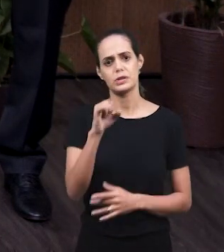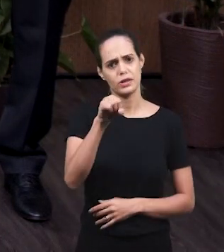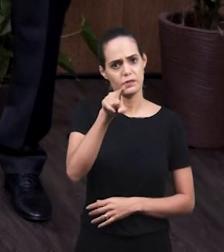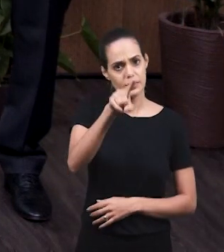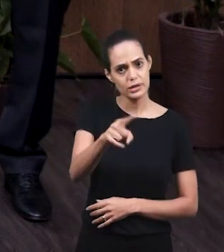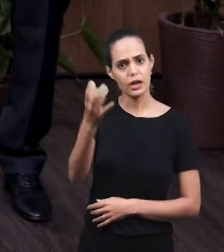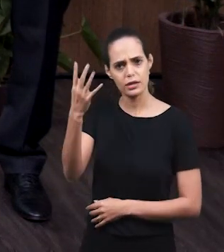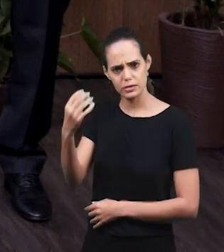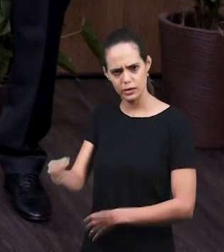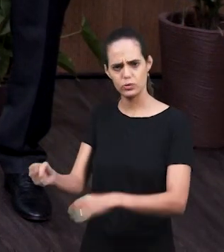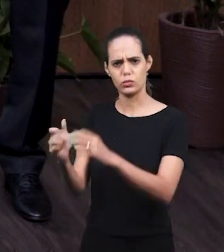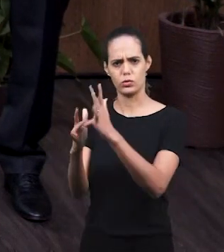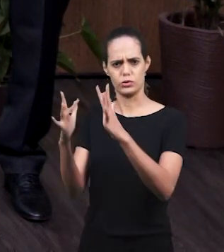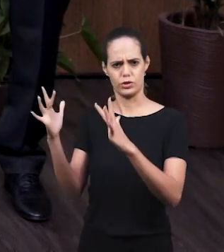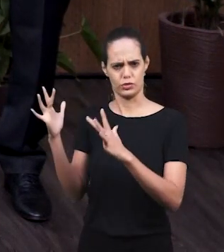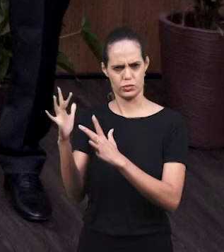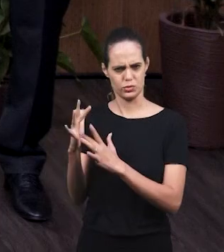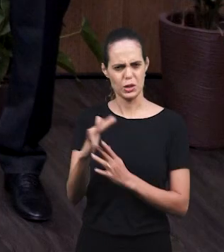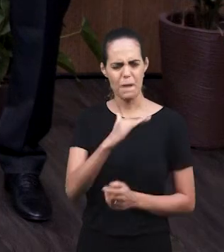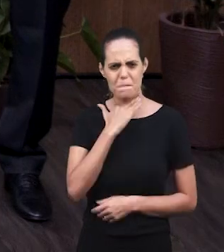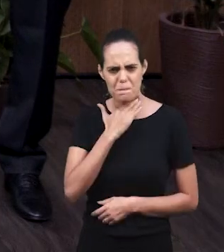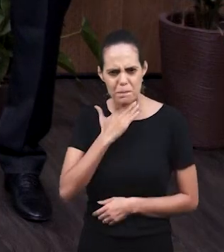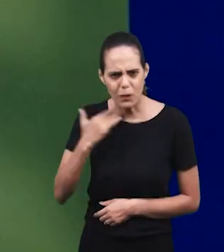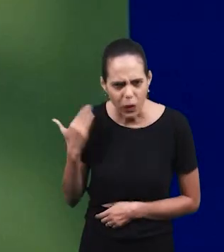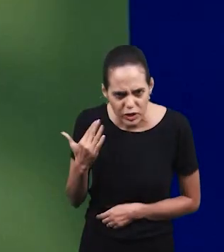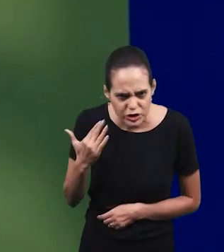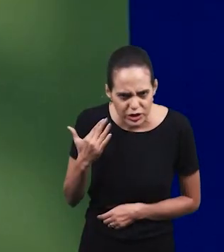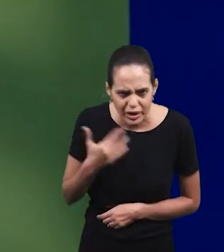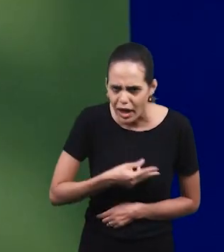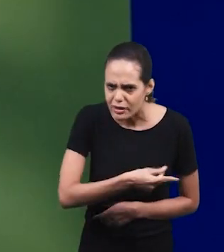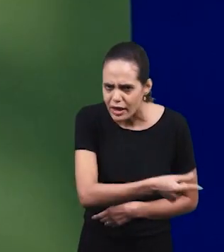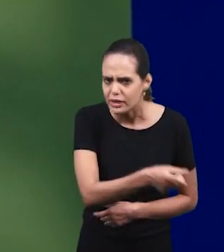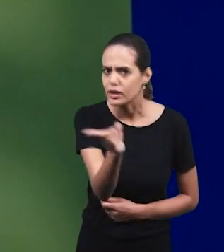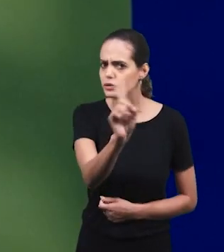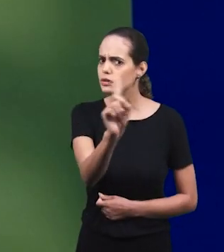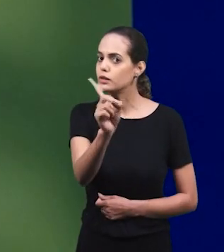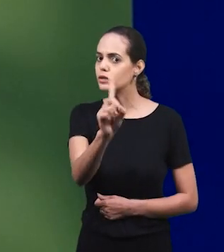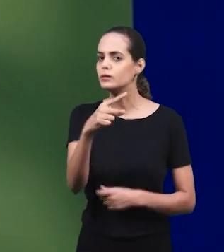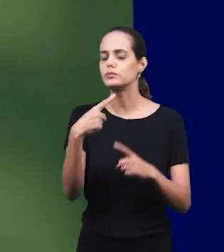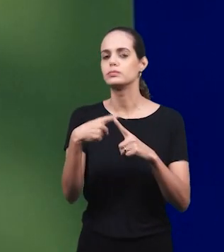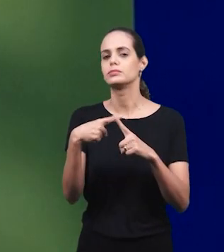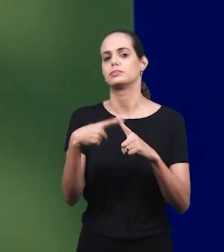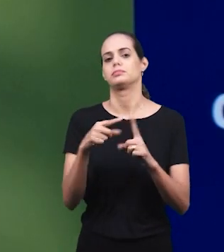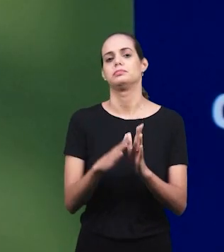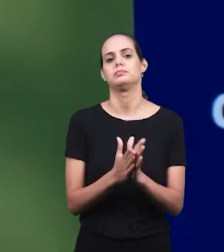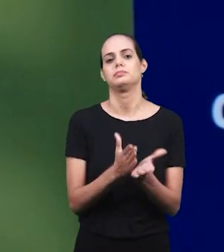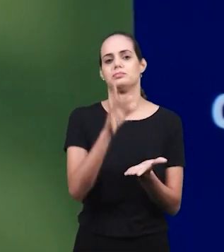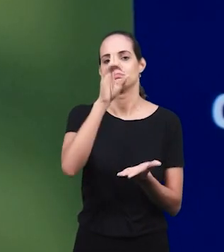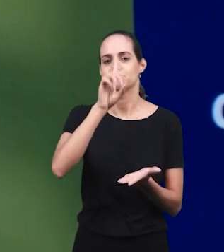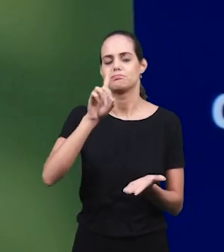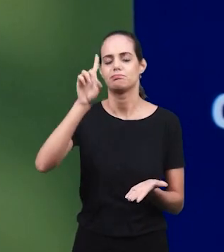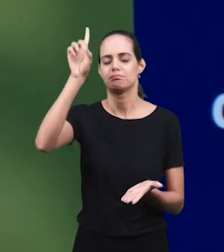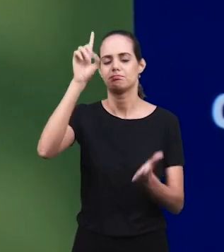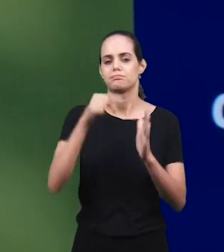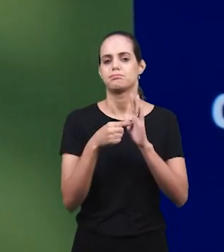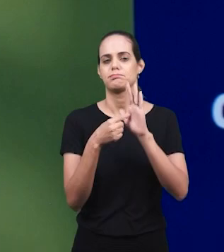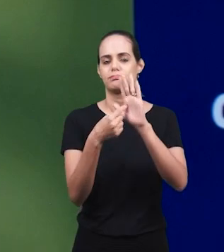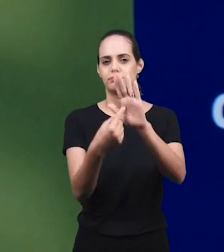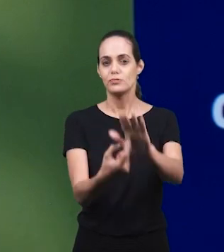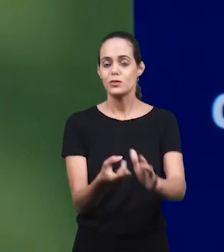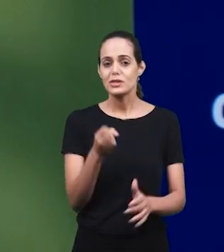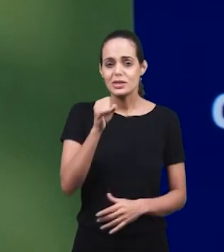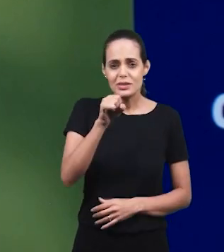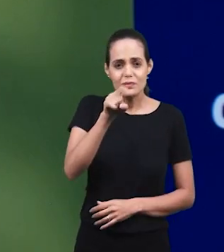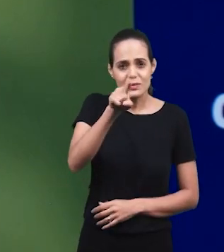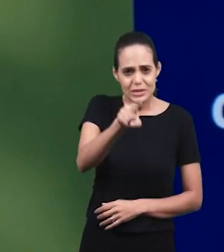Celui qui est en Jésus, la mort n'a pas sa place. Une fois que la Bible dit que